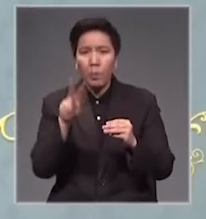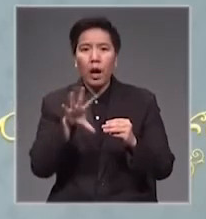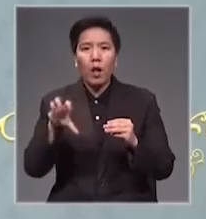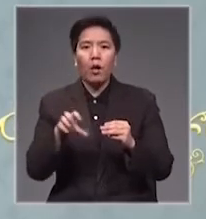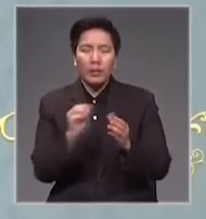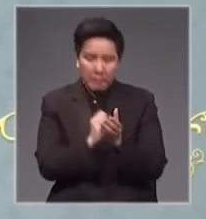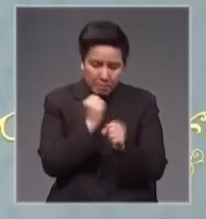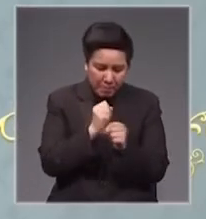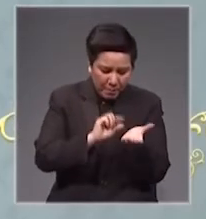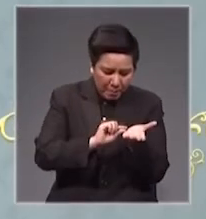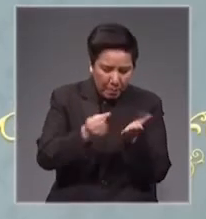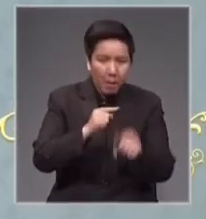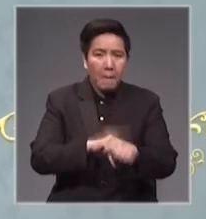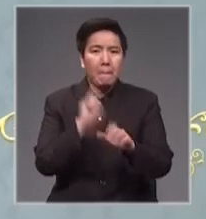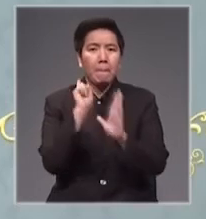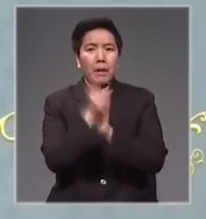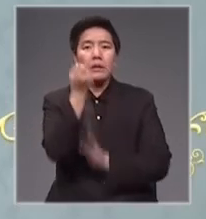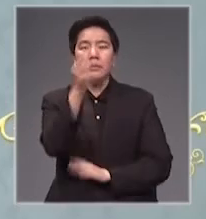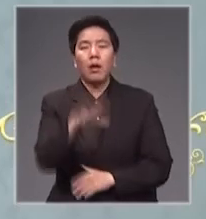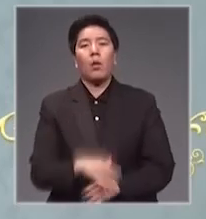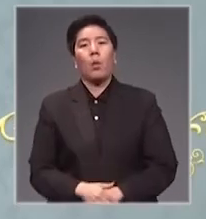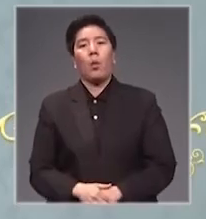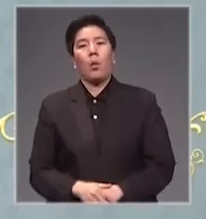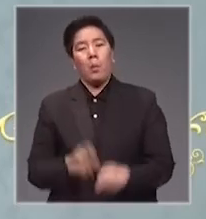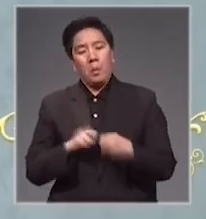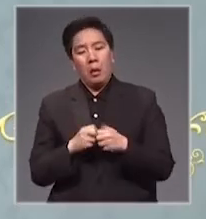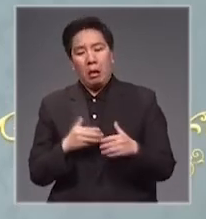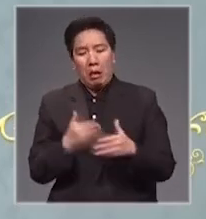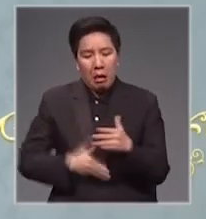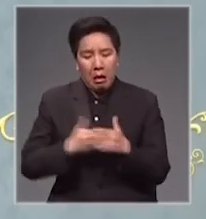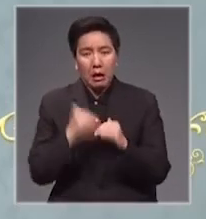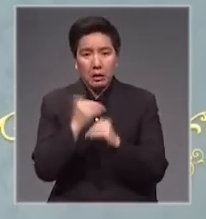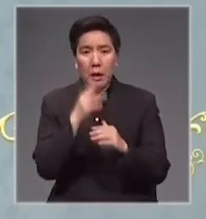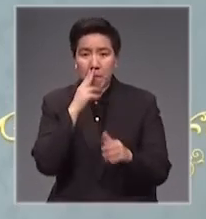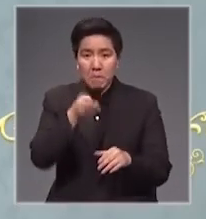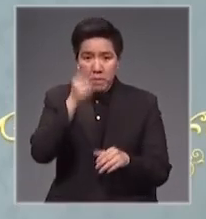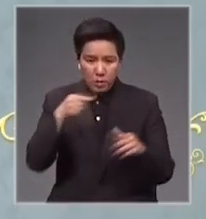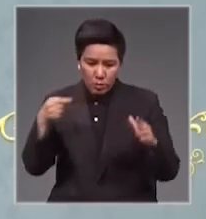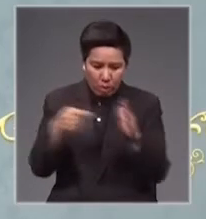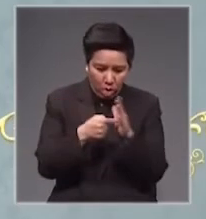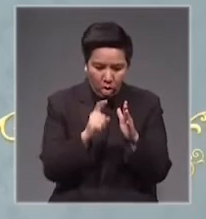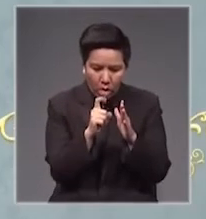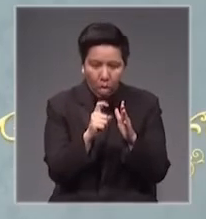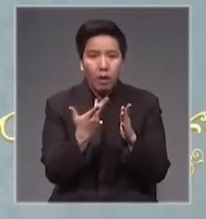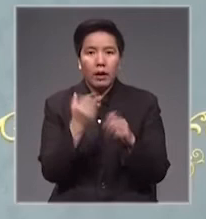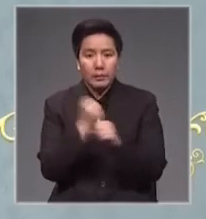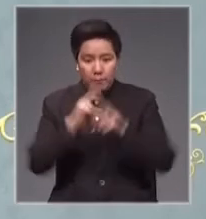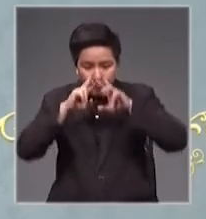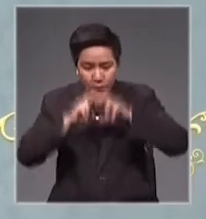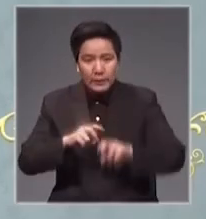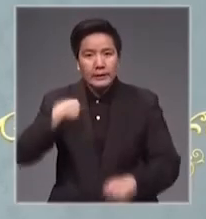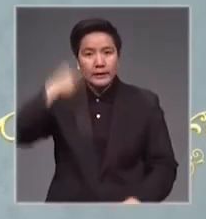นาทีและมีข้อจำกัดในการใช้งานเช่นลอกลายกระสุนปืนแบบเจาะทะลุไม่ได้แต่ทีมวิจัยนี้สามารถใช้ยางธรรมช